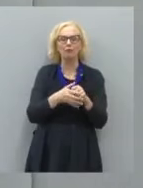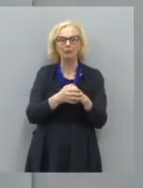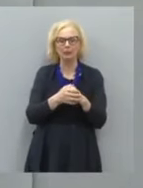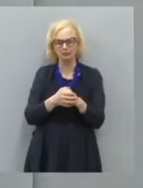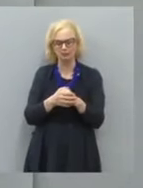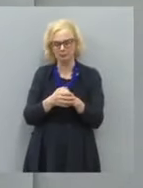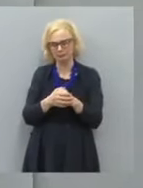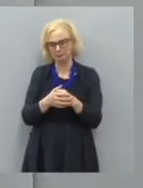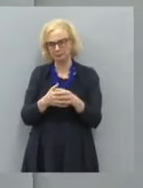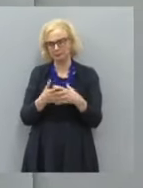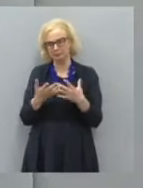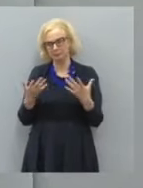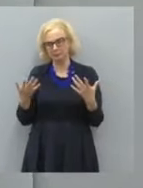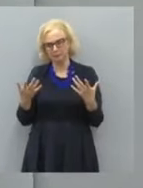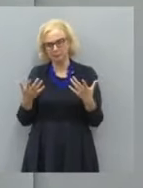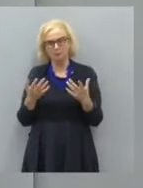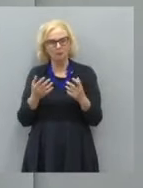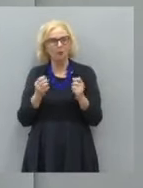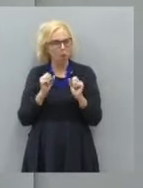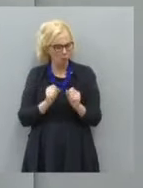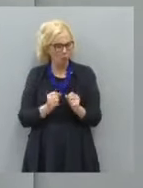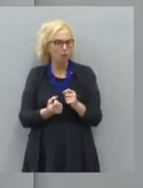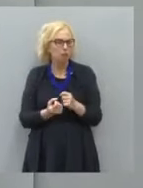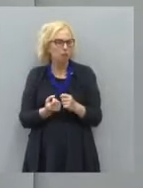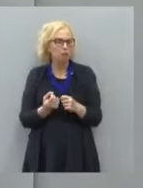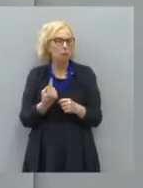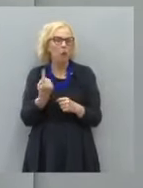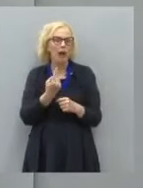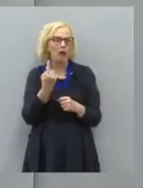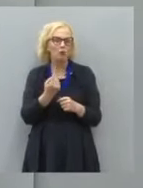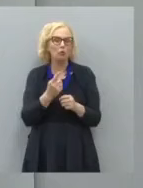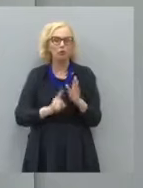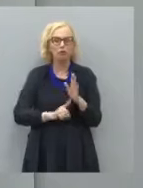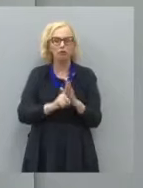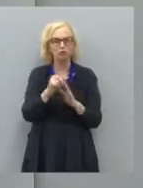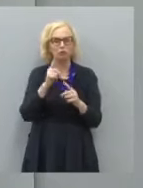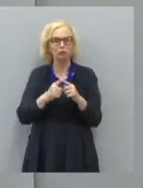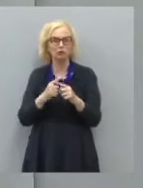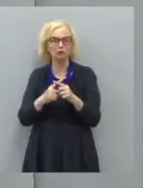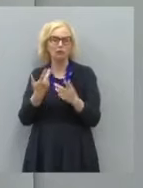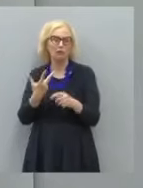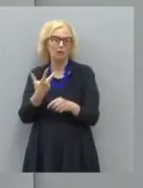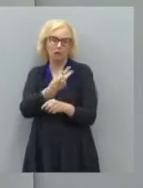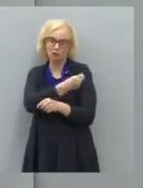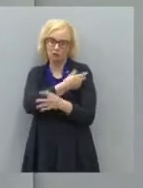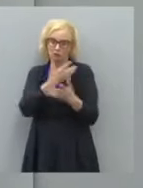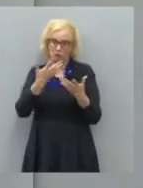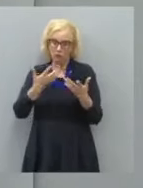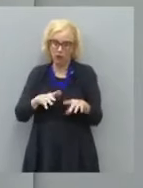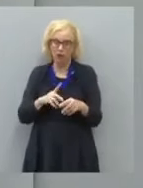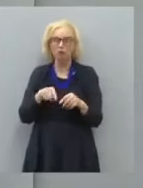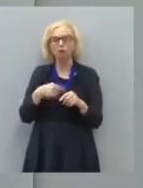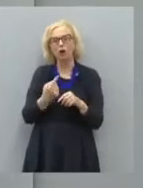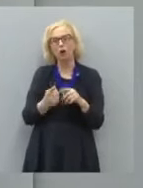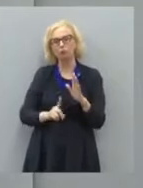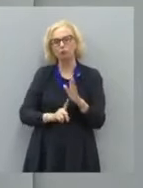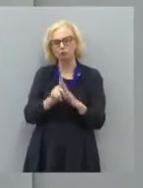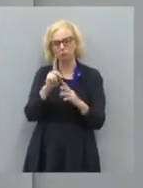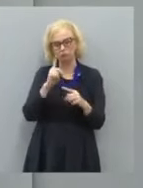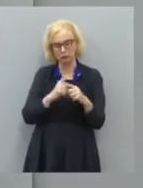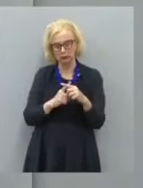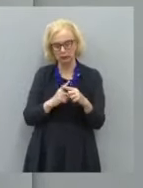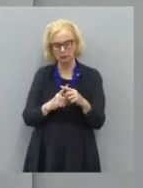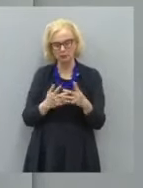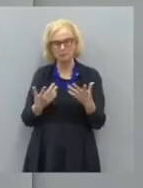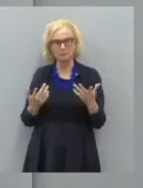normale che ci sia qualche soggetto che diventa positivo dopo la vaccinazione ma quello che è importante è che